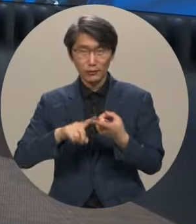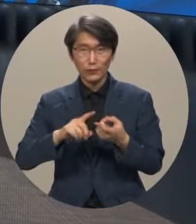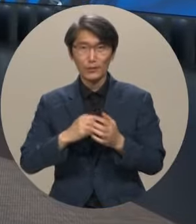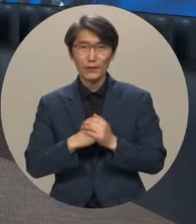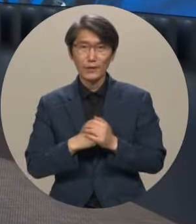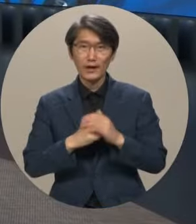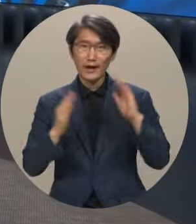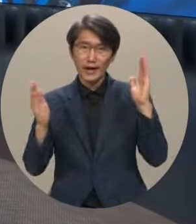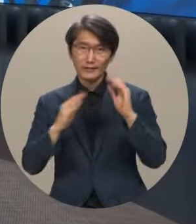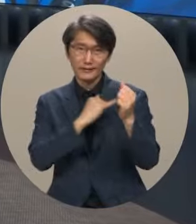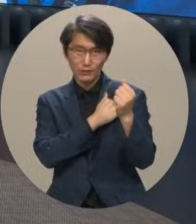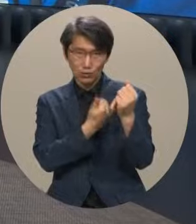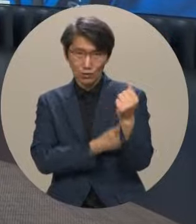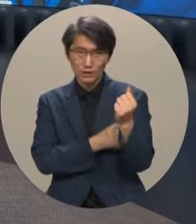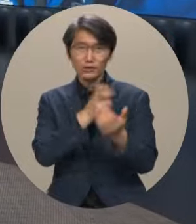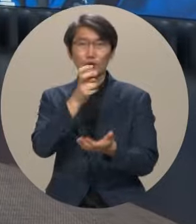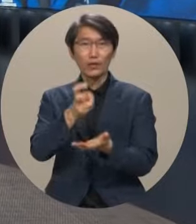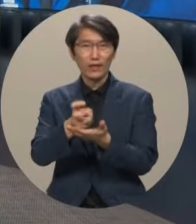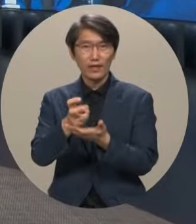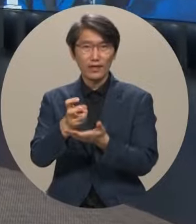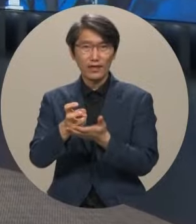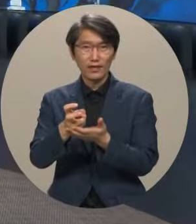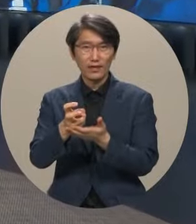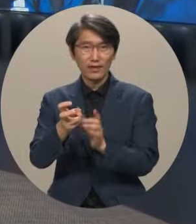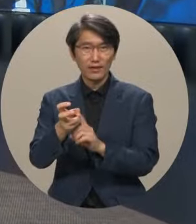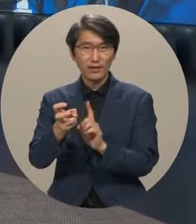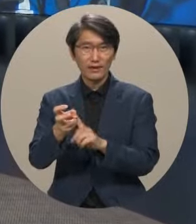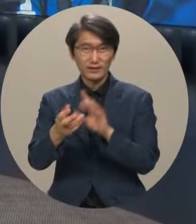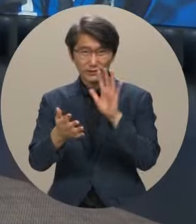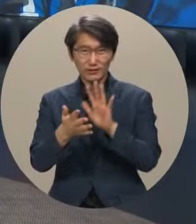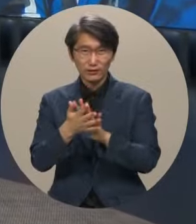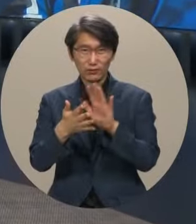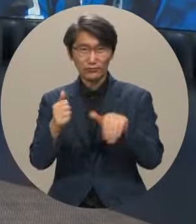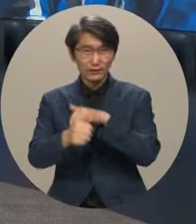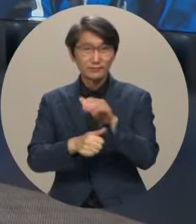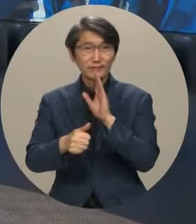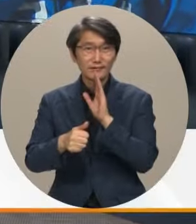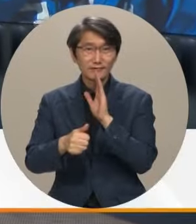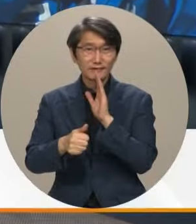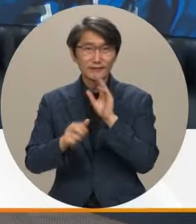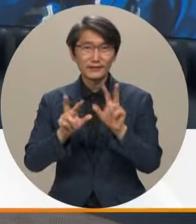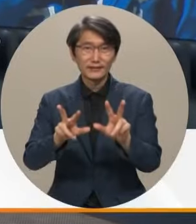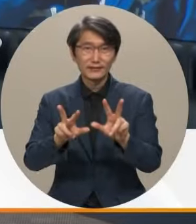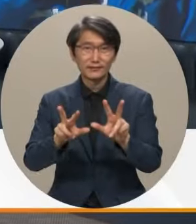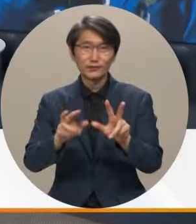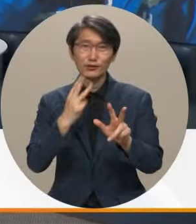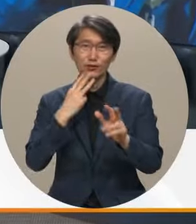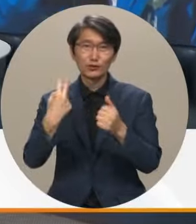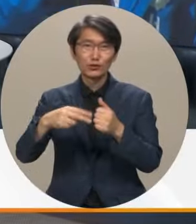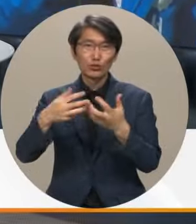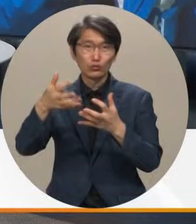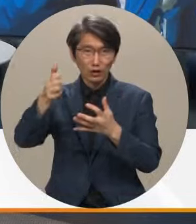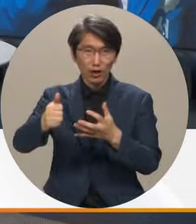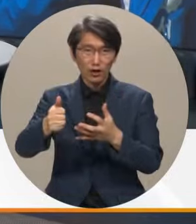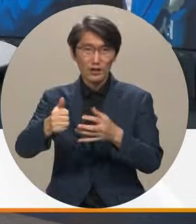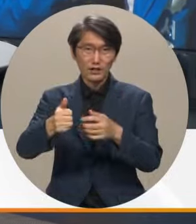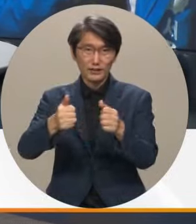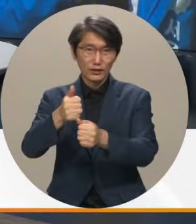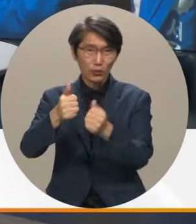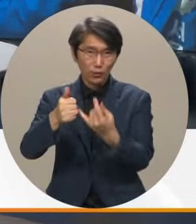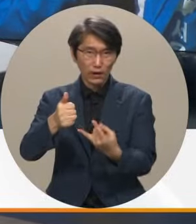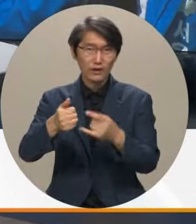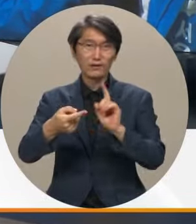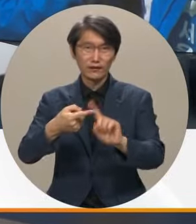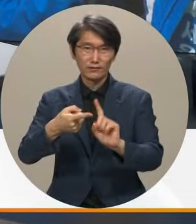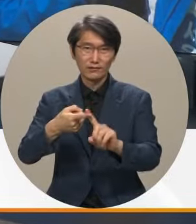사실 학생 인권 조례가 서울 교육에 아주 뜨거운 현안이기도 합니다. 예. 지금 서울시교육청과 서울시의회가 이 문제